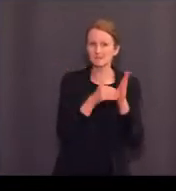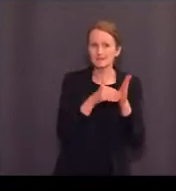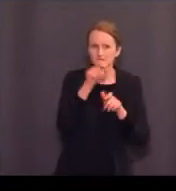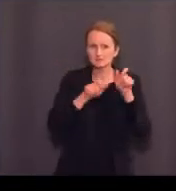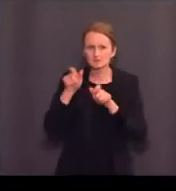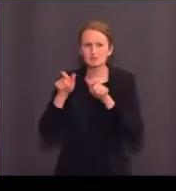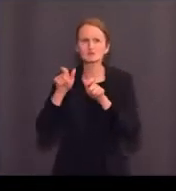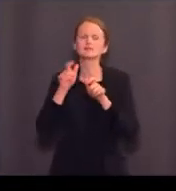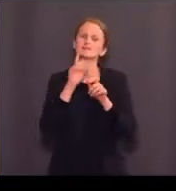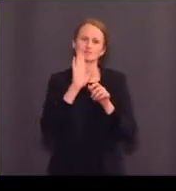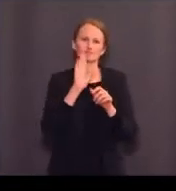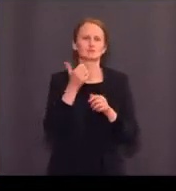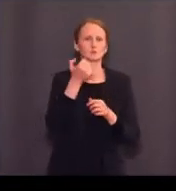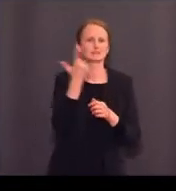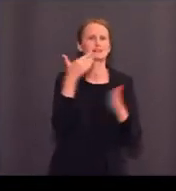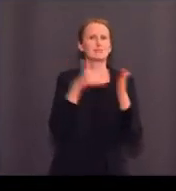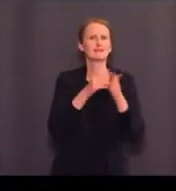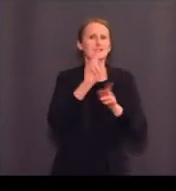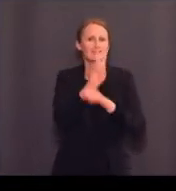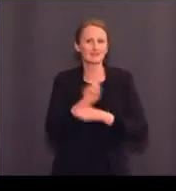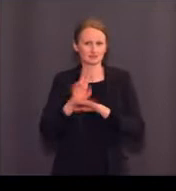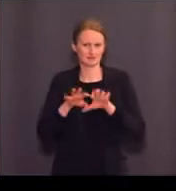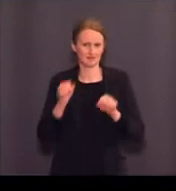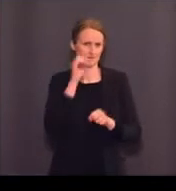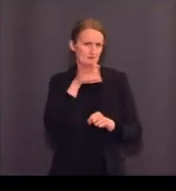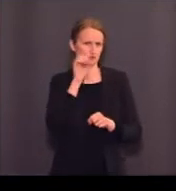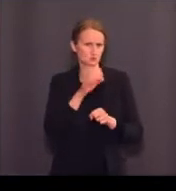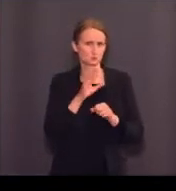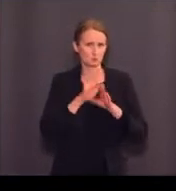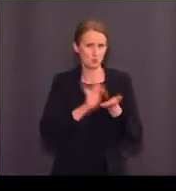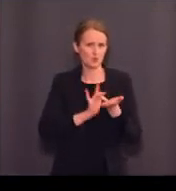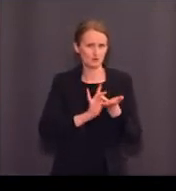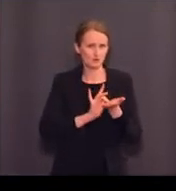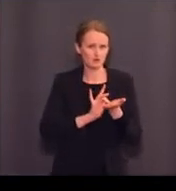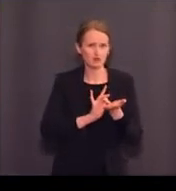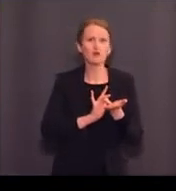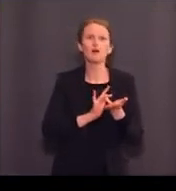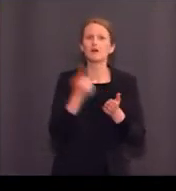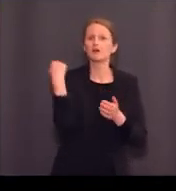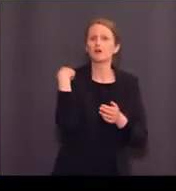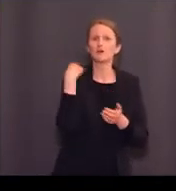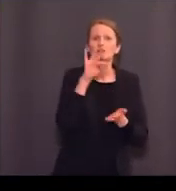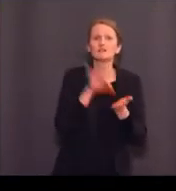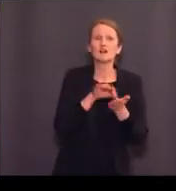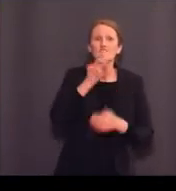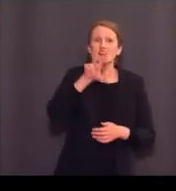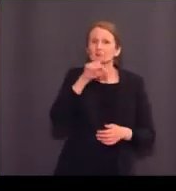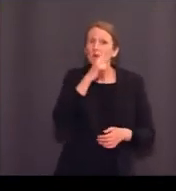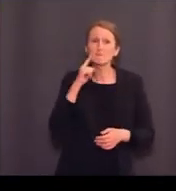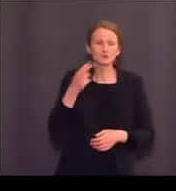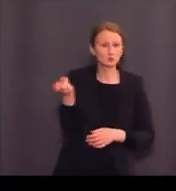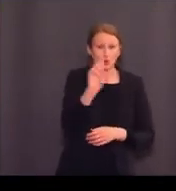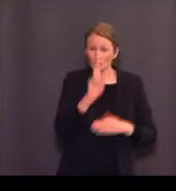effectués par jour. Le mardi 23 mars, on a même battu notre record avec 87 052